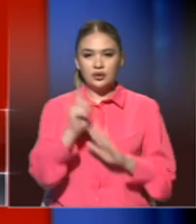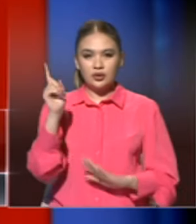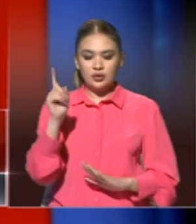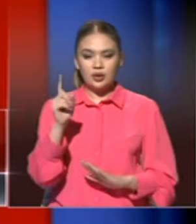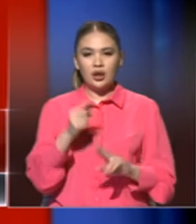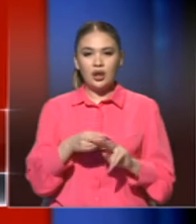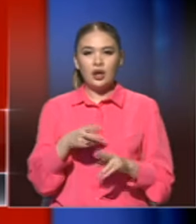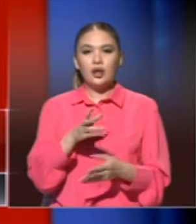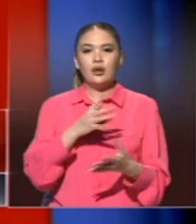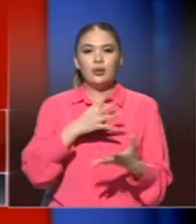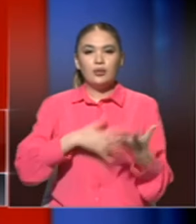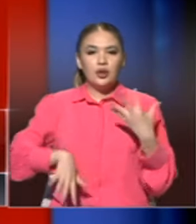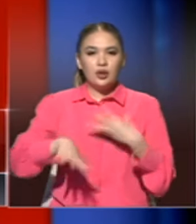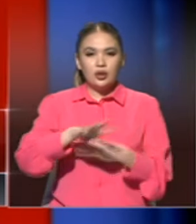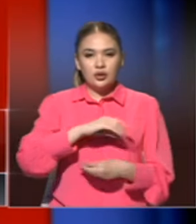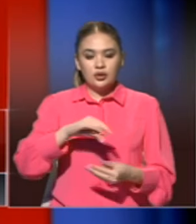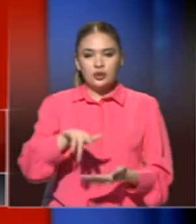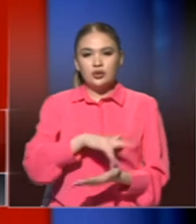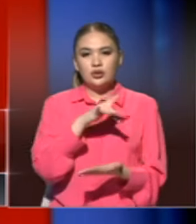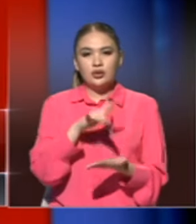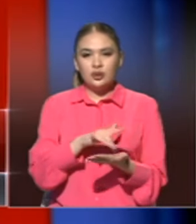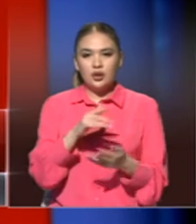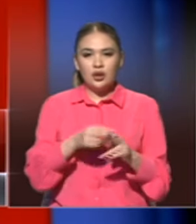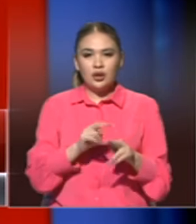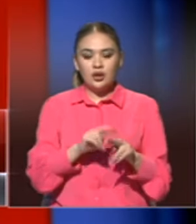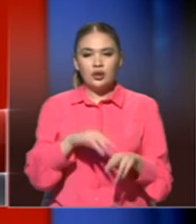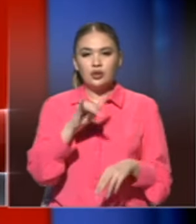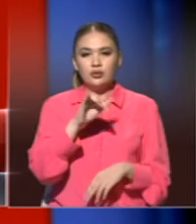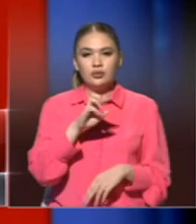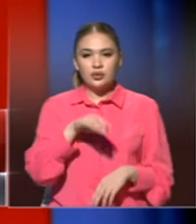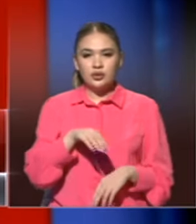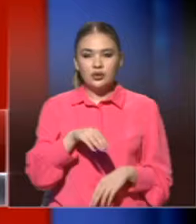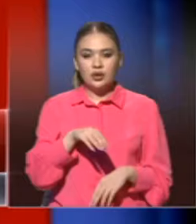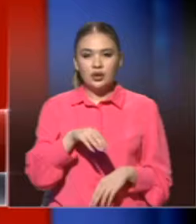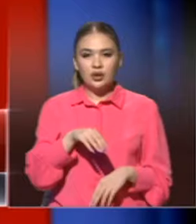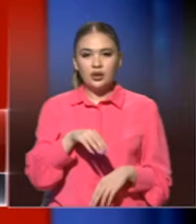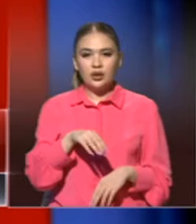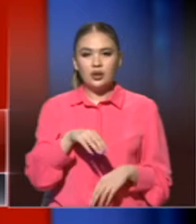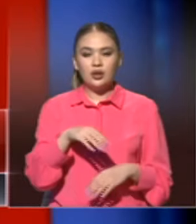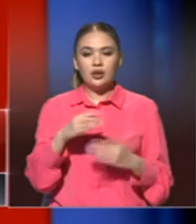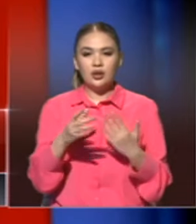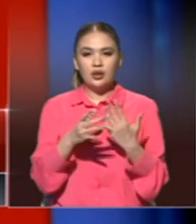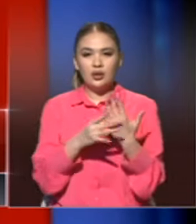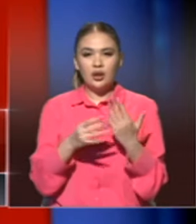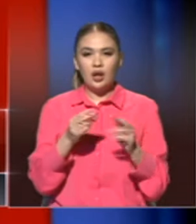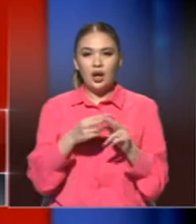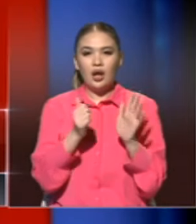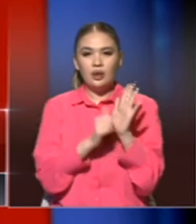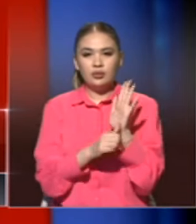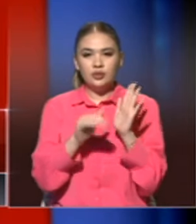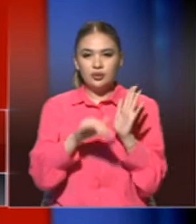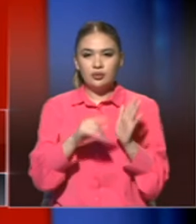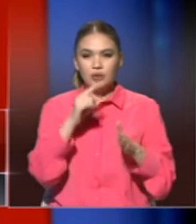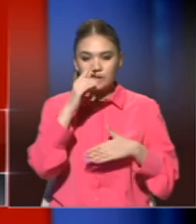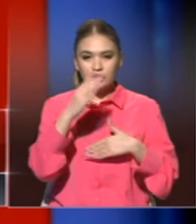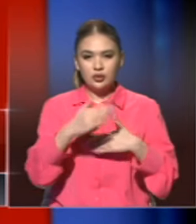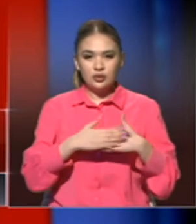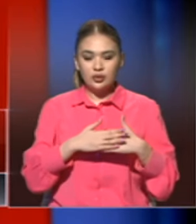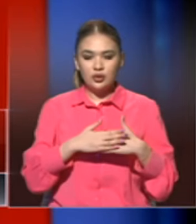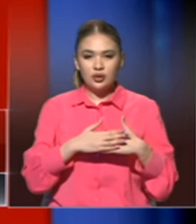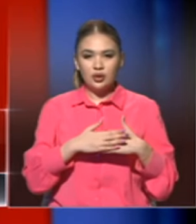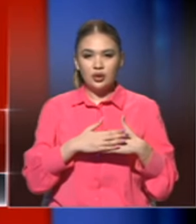Еліміздің барлық өңірлерінде дерлік ұлттық бірыңғай тестілеу тапсыру жүріп жатыр. Қазіргі таңда 60 мыңға жуық түлек